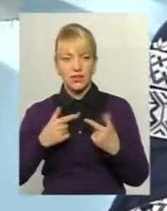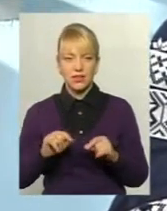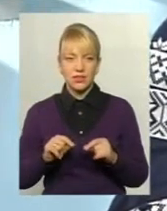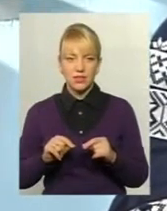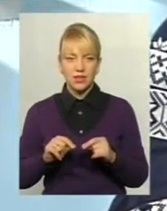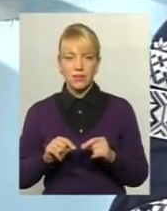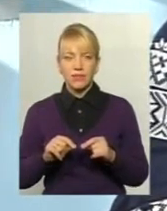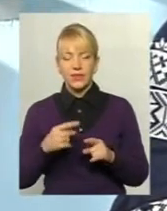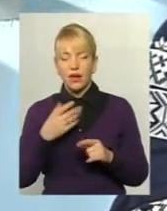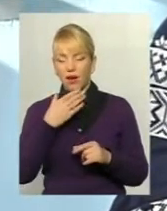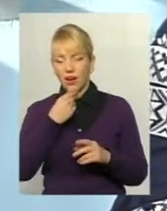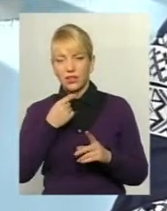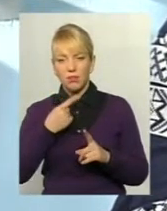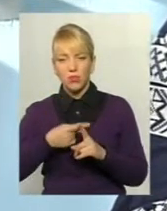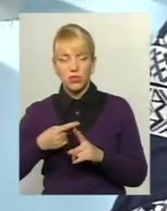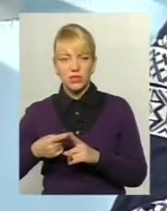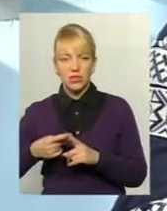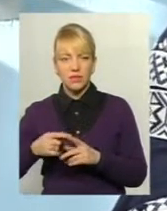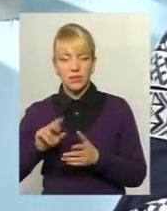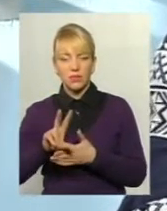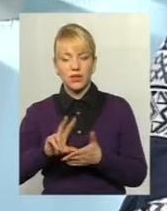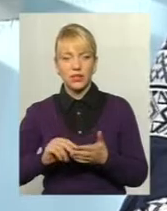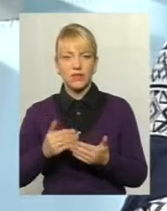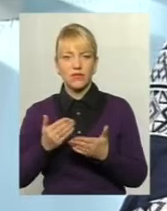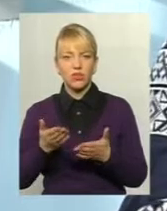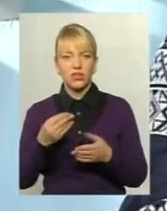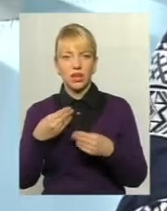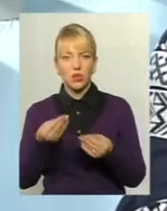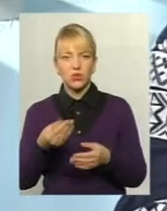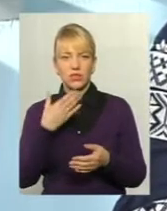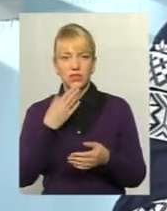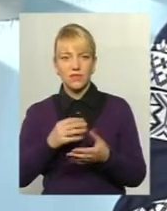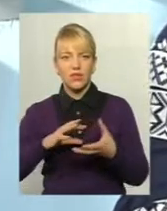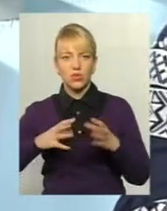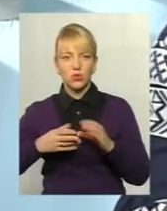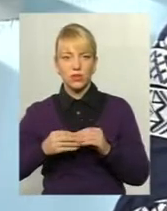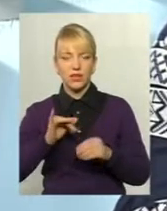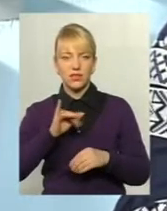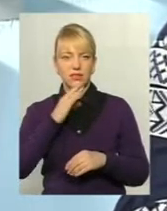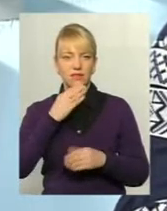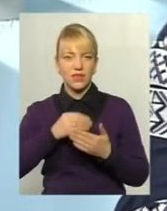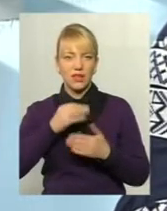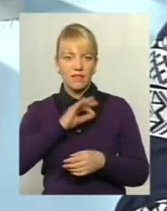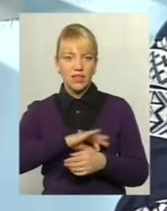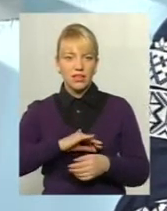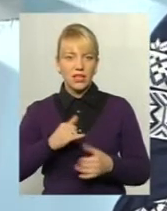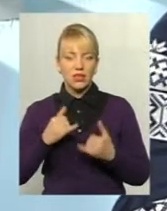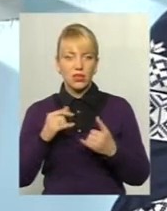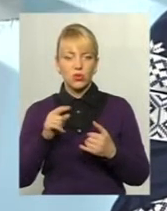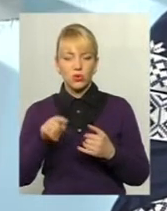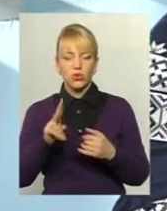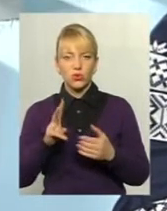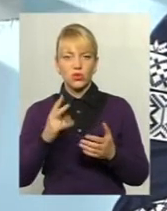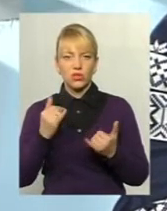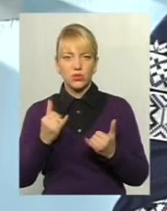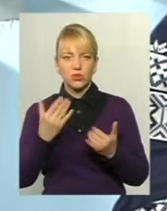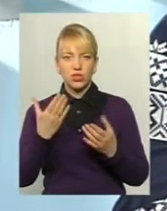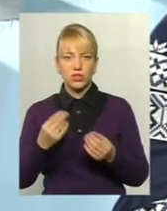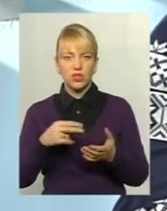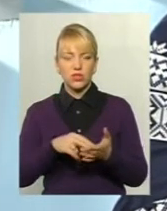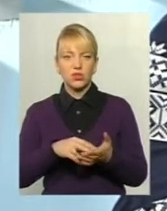десь гарні позитивні приклади, вони дають свій результат і свій ефект. Той, хто на сьогоднішній день стоїть на